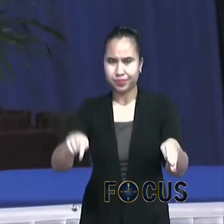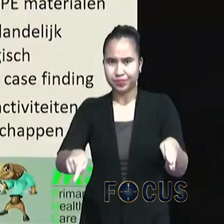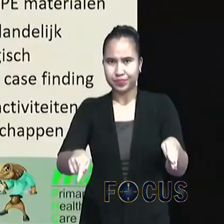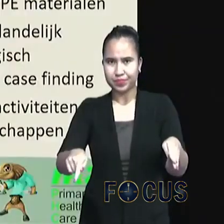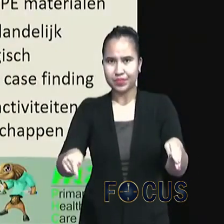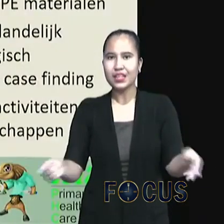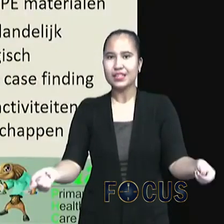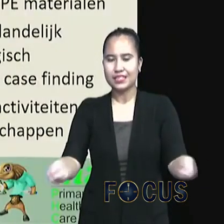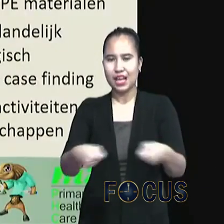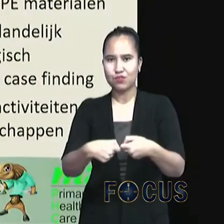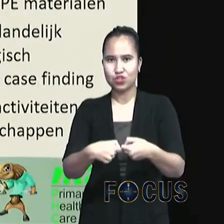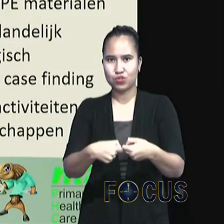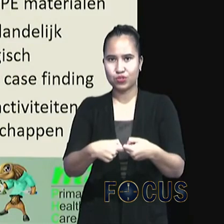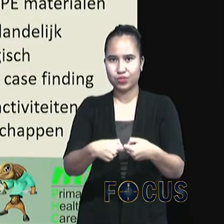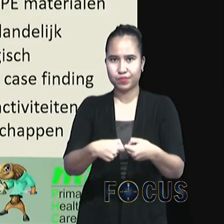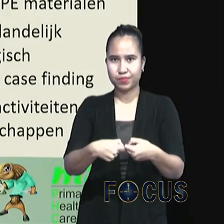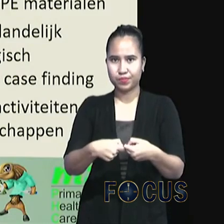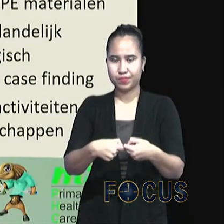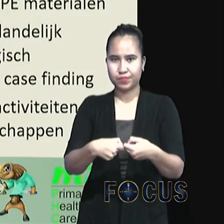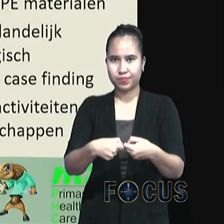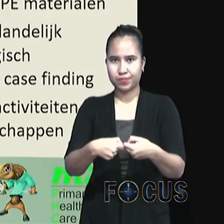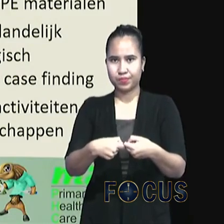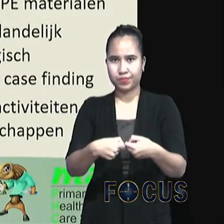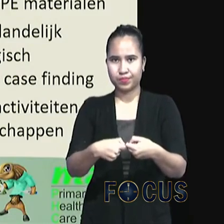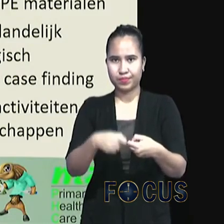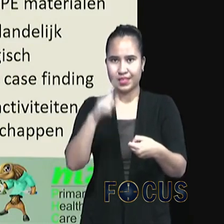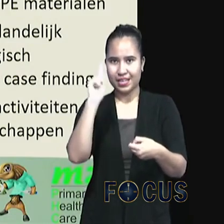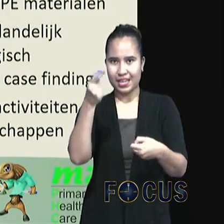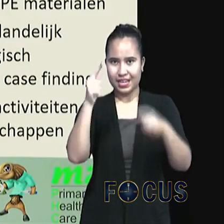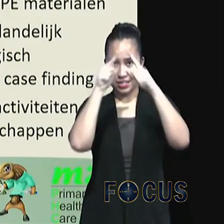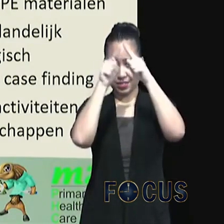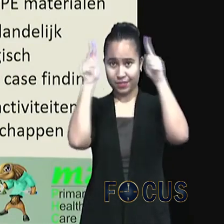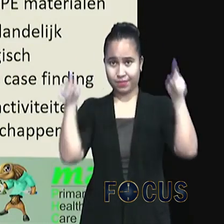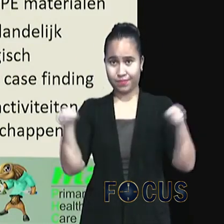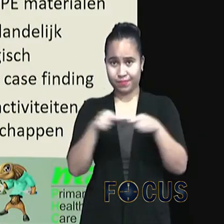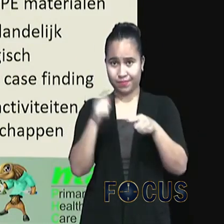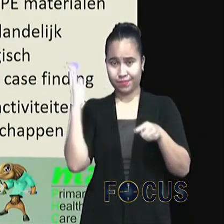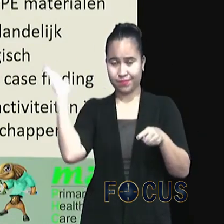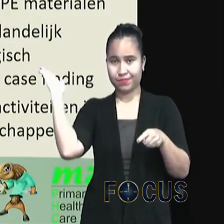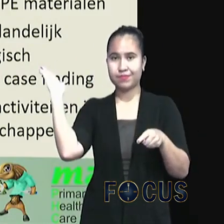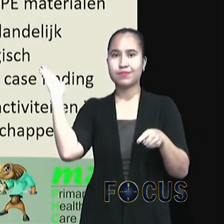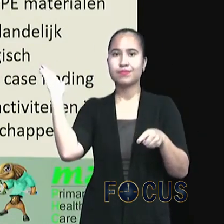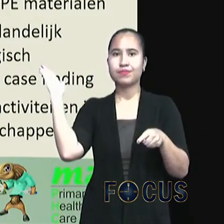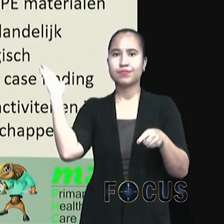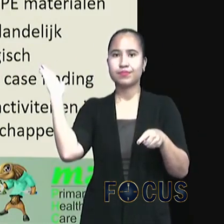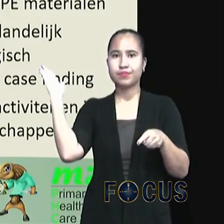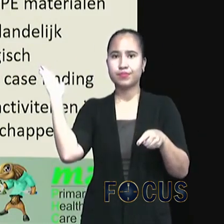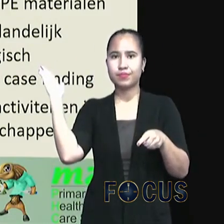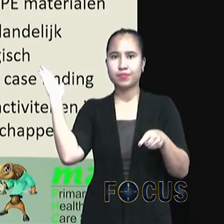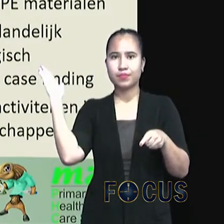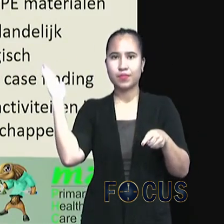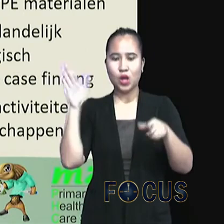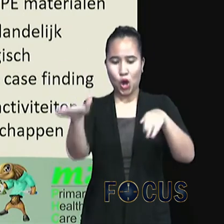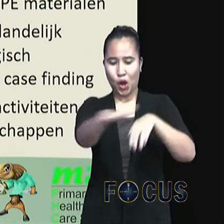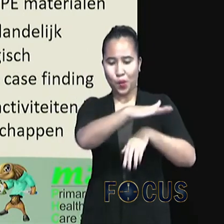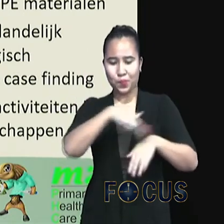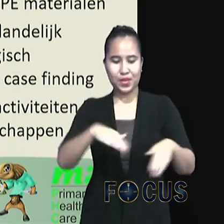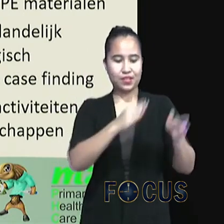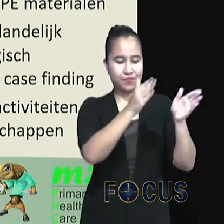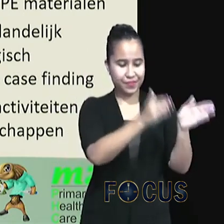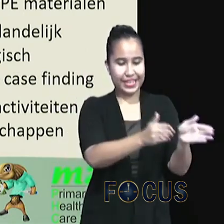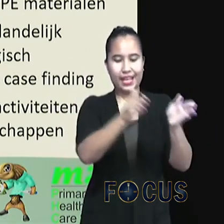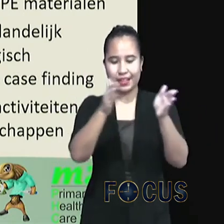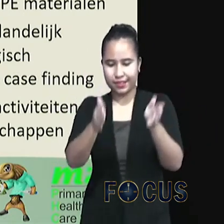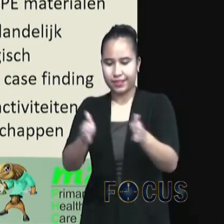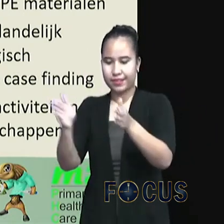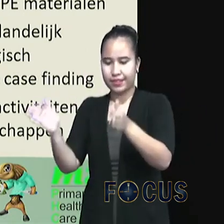afgesloten. Als u naar de eerste slide kijkt, hebben we het gebied verdeeld in 5